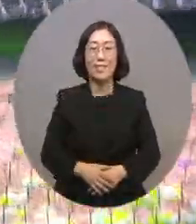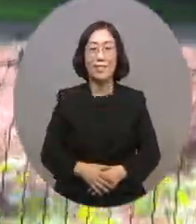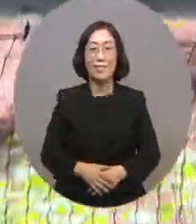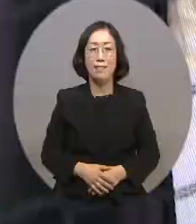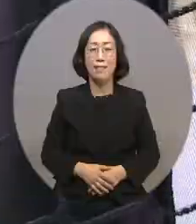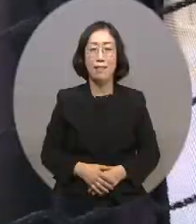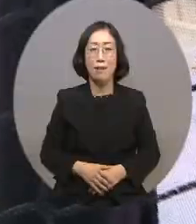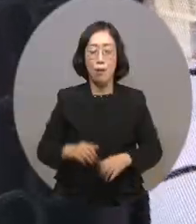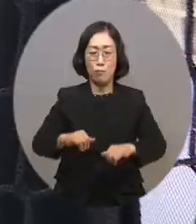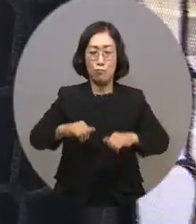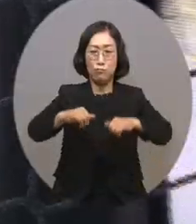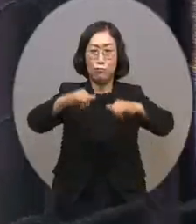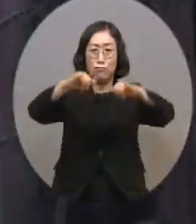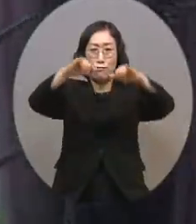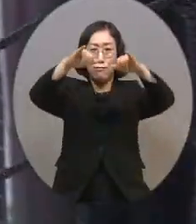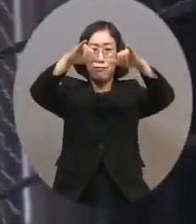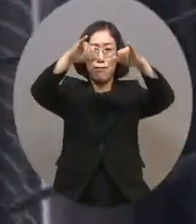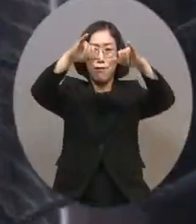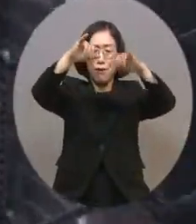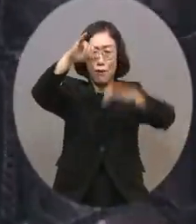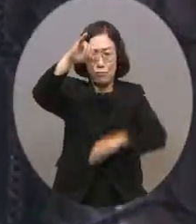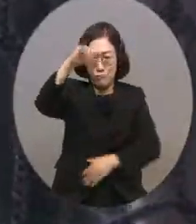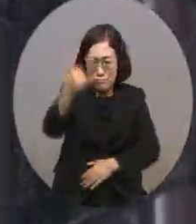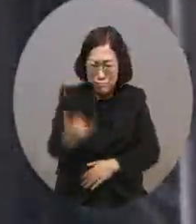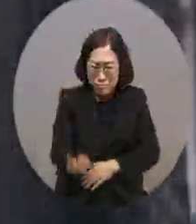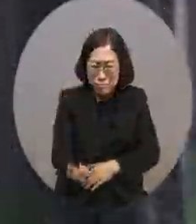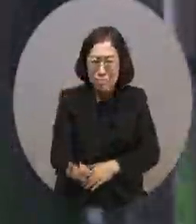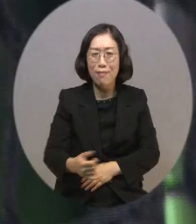잘 오르는가 싶더니 추락하고 말았는데요.